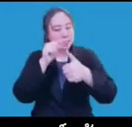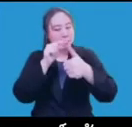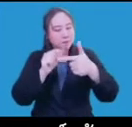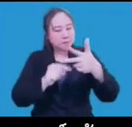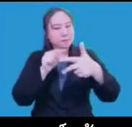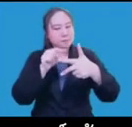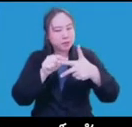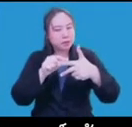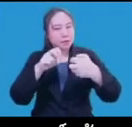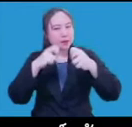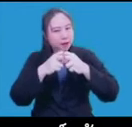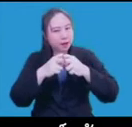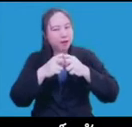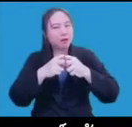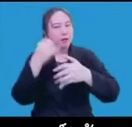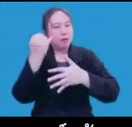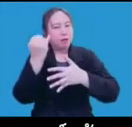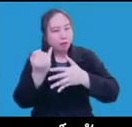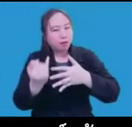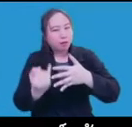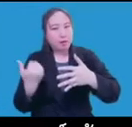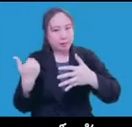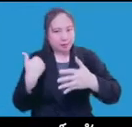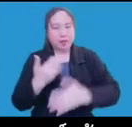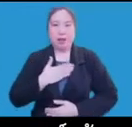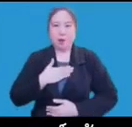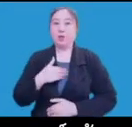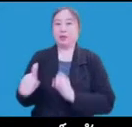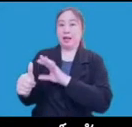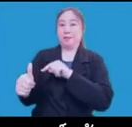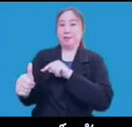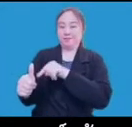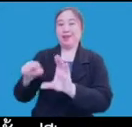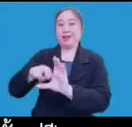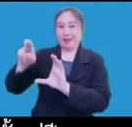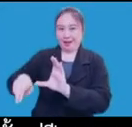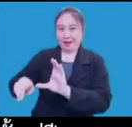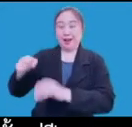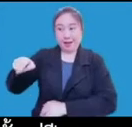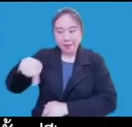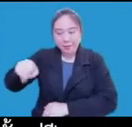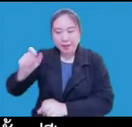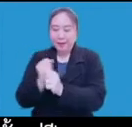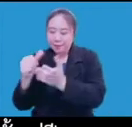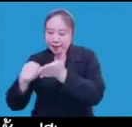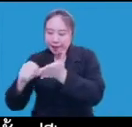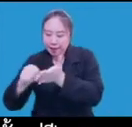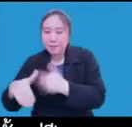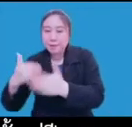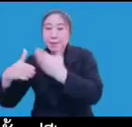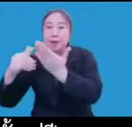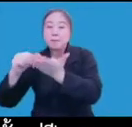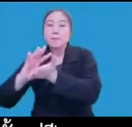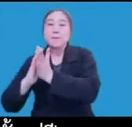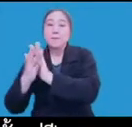ที่เป็นจุดอ่อนก็ได้มีการเสนอกับทาง Nextech นะครับแล้วก็ทาง Nextech ก็ได้มีการปรับปรุงแล้วก็มีพัฒ